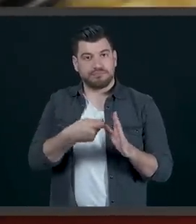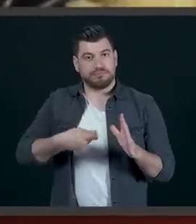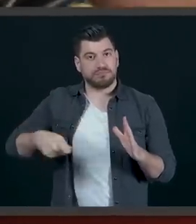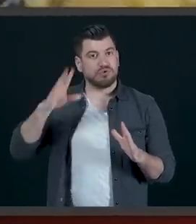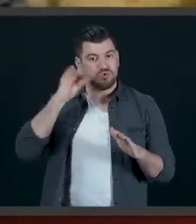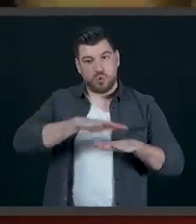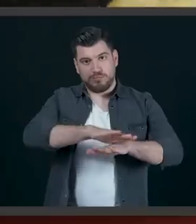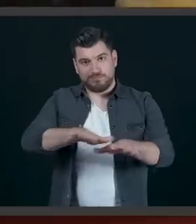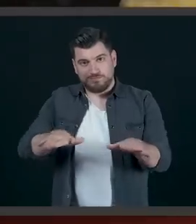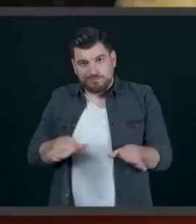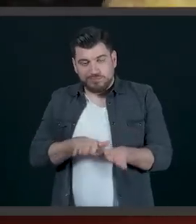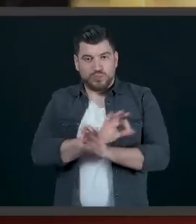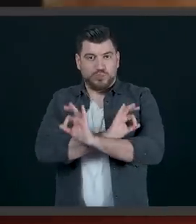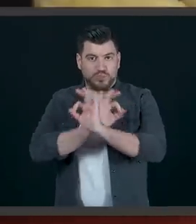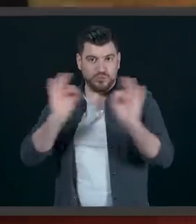φροντίζω να πάει παντού.